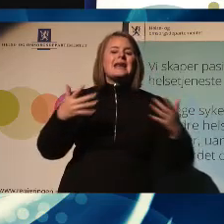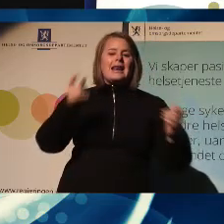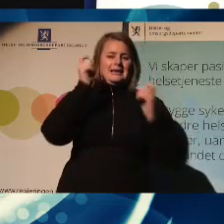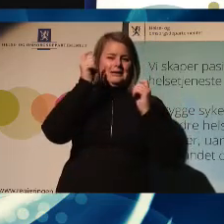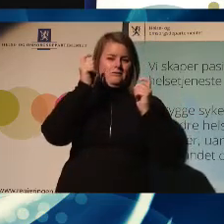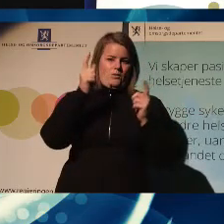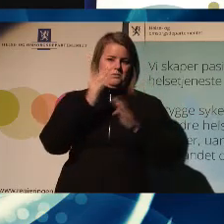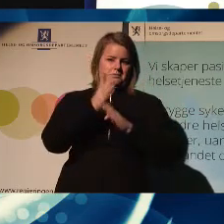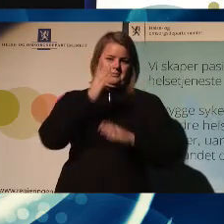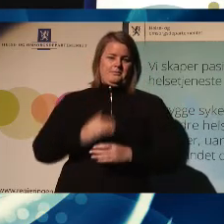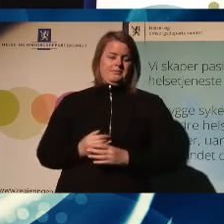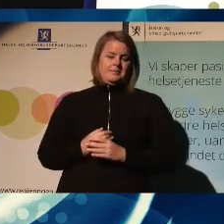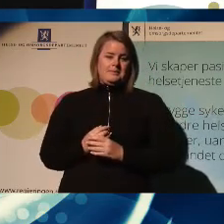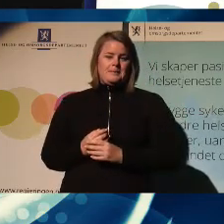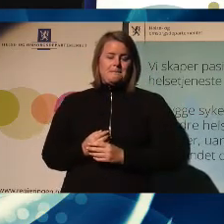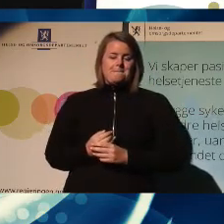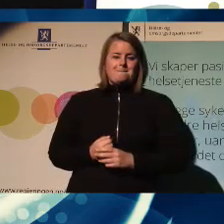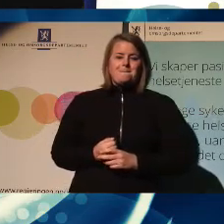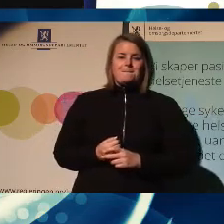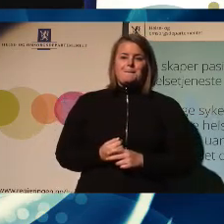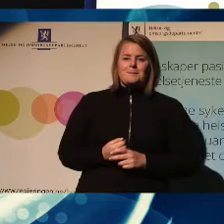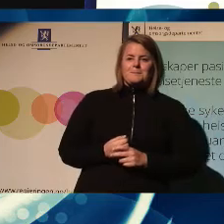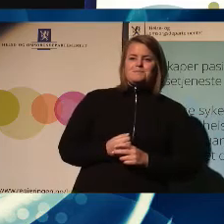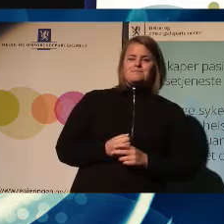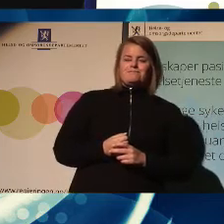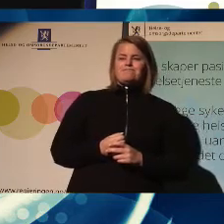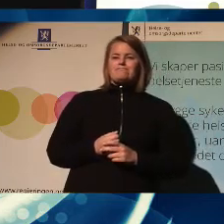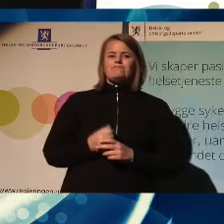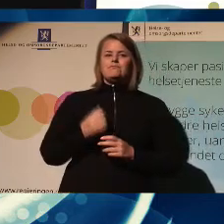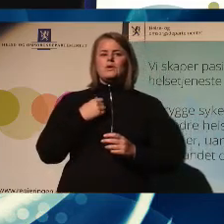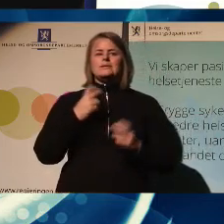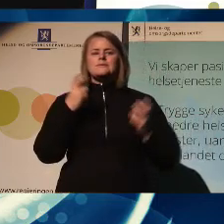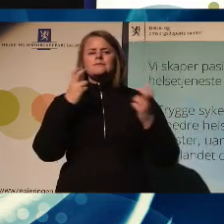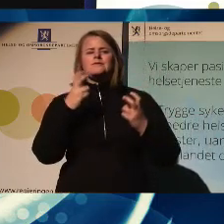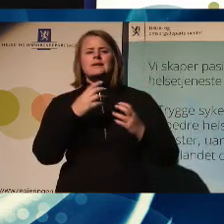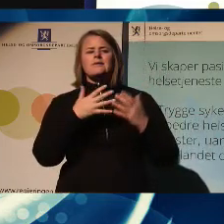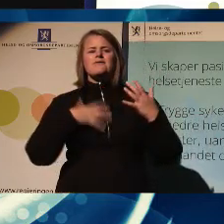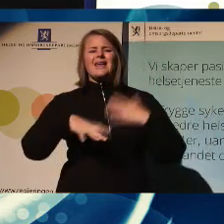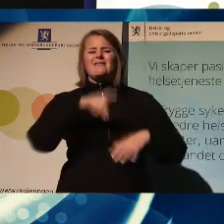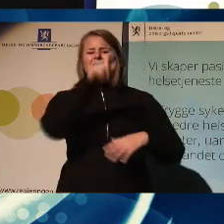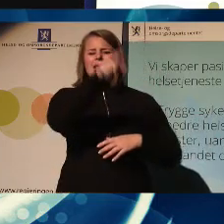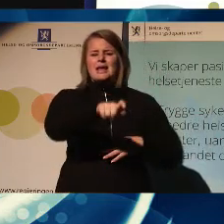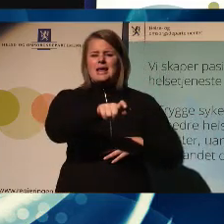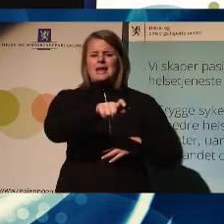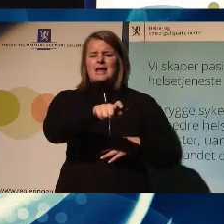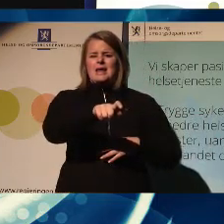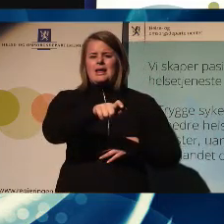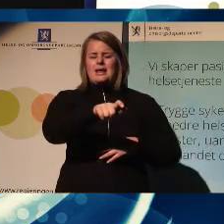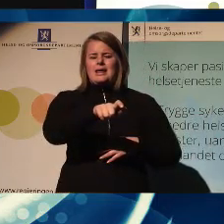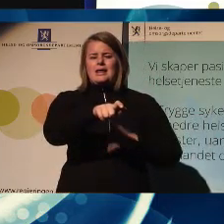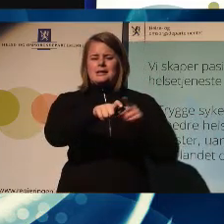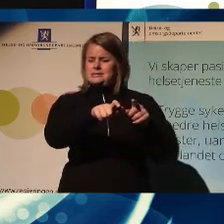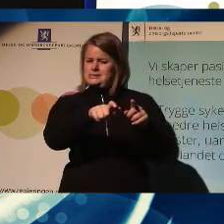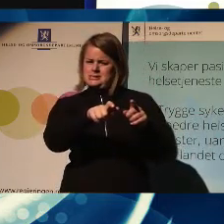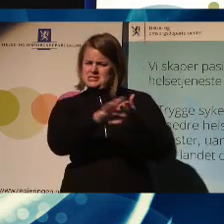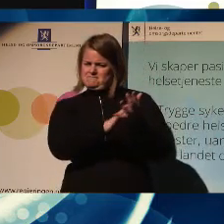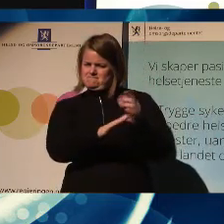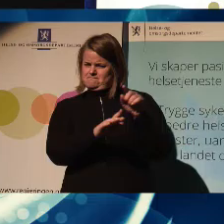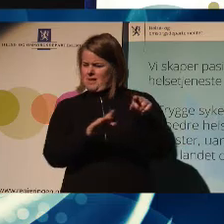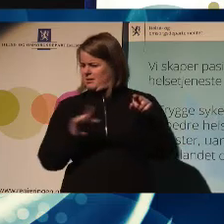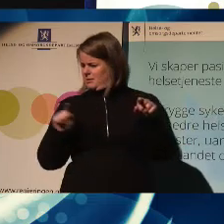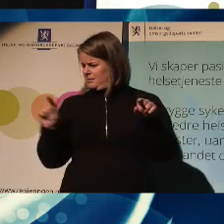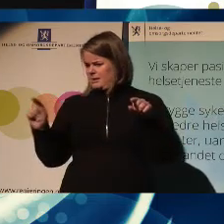ja. Så finner jeg en frivillig chommy som jeg tror kan passe med denne ungdommen, og